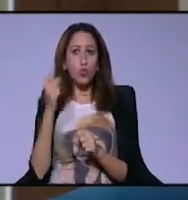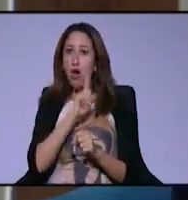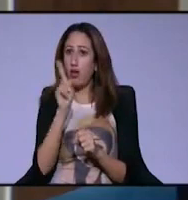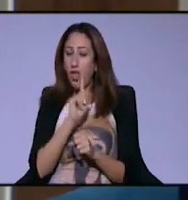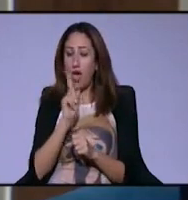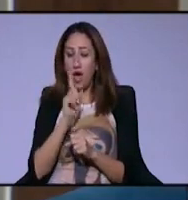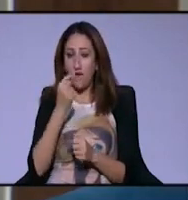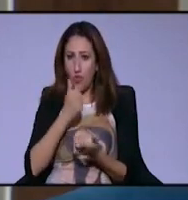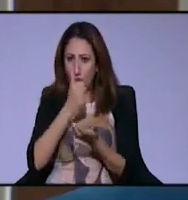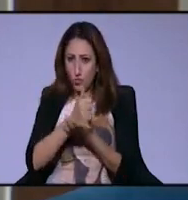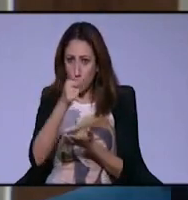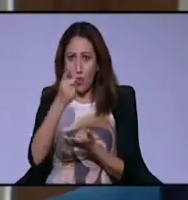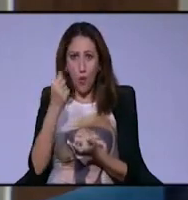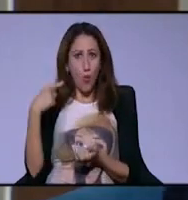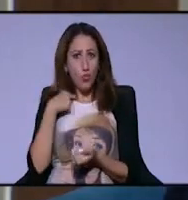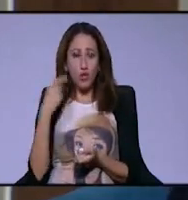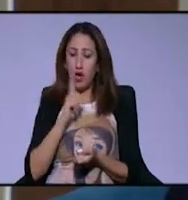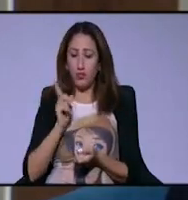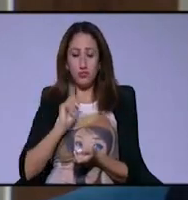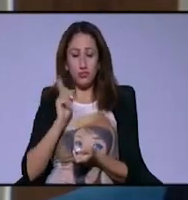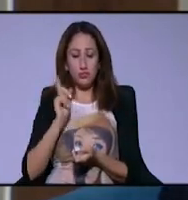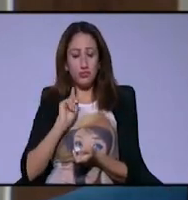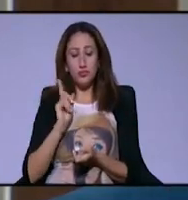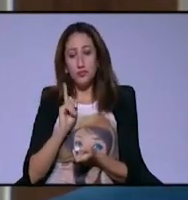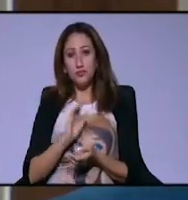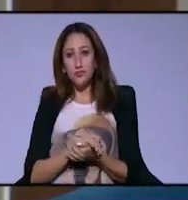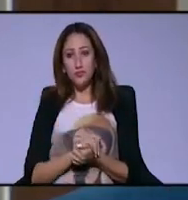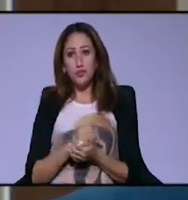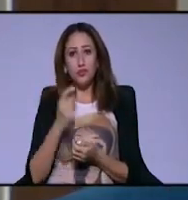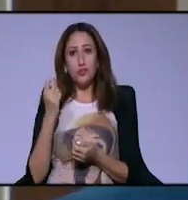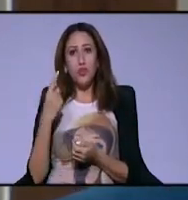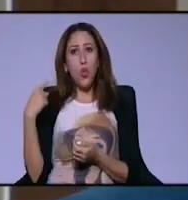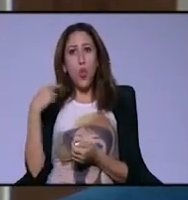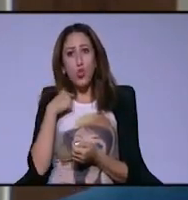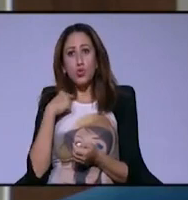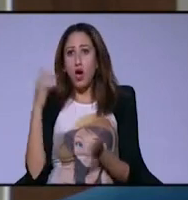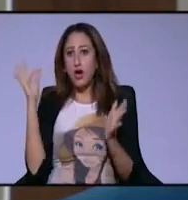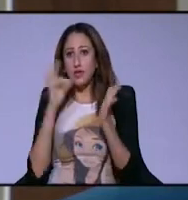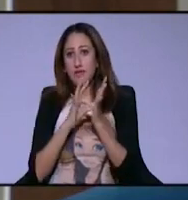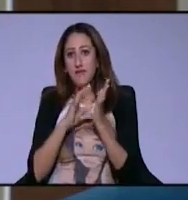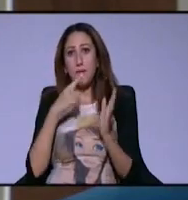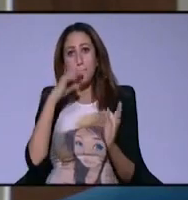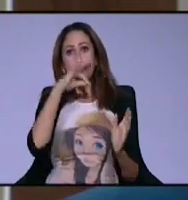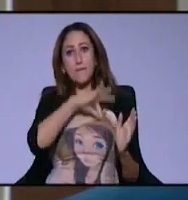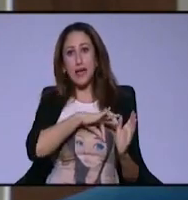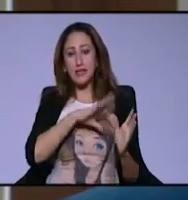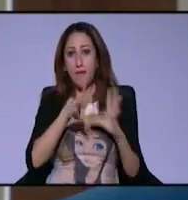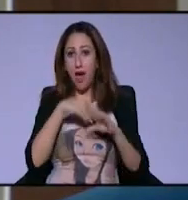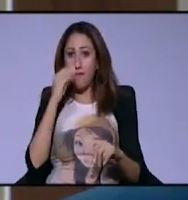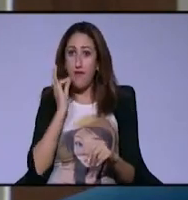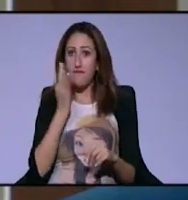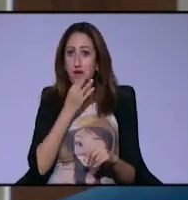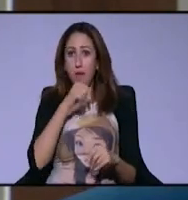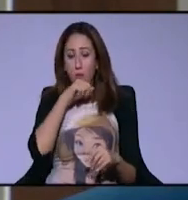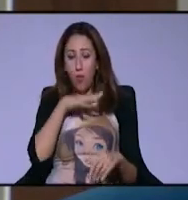أبدا. الله. والله العظيم يا أستاذ عمر ما فيش أي خسارة، بل مكسب. أقسم بالله أن